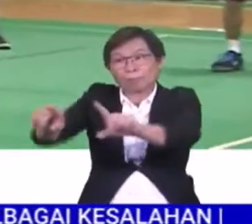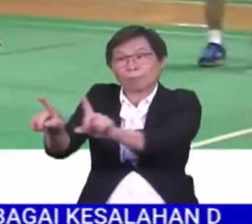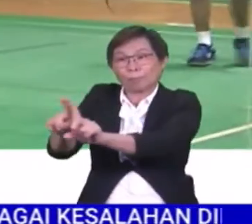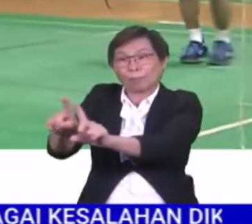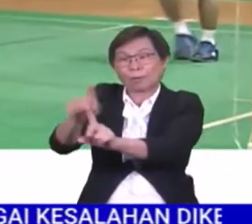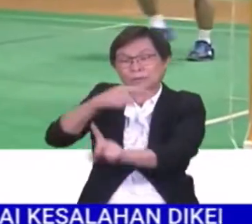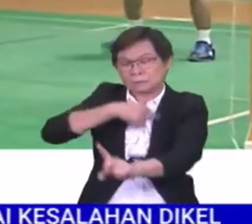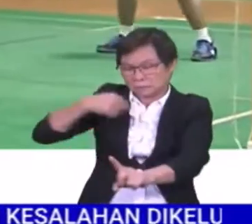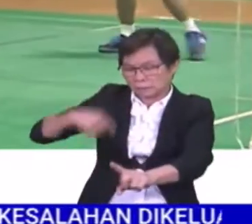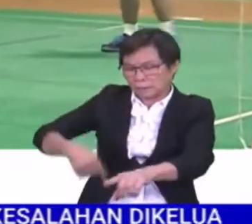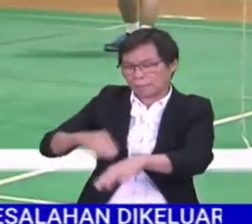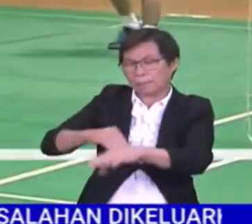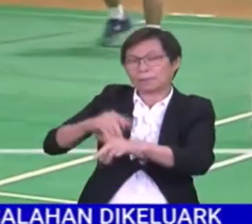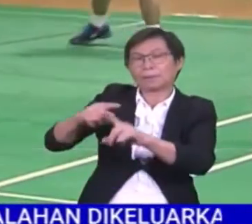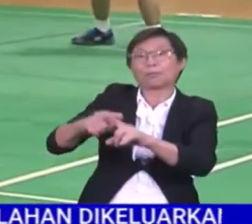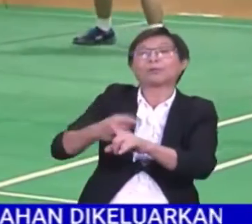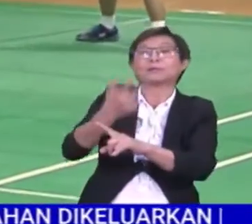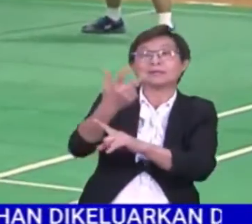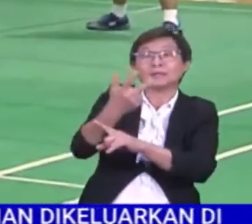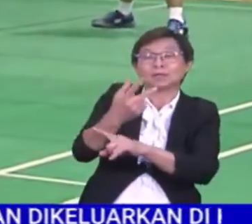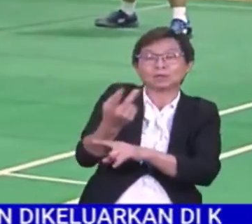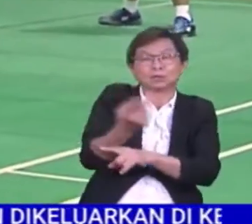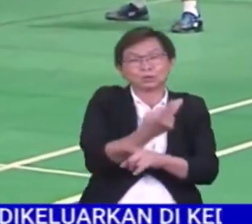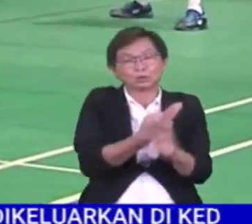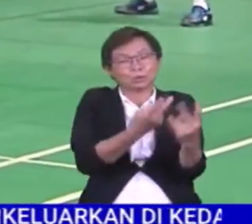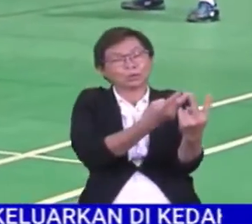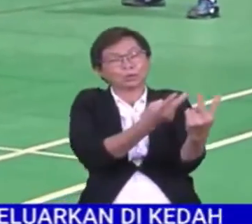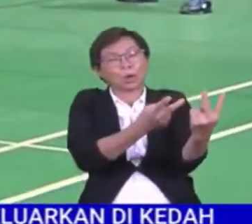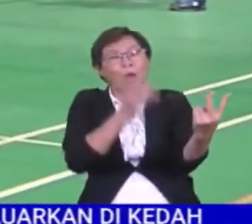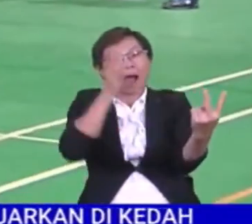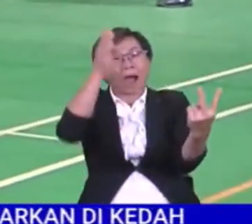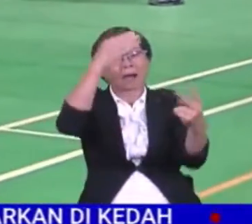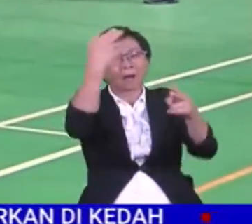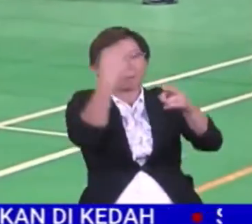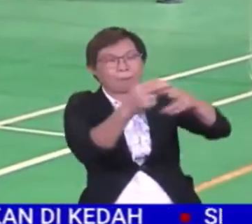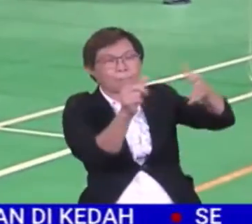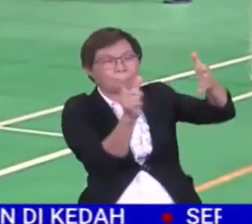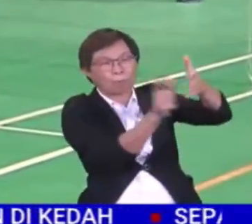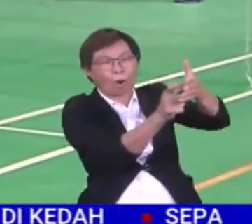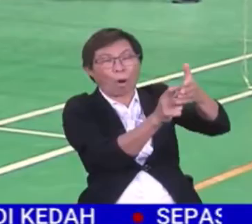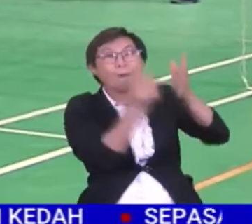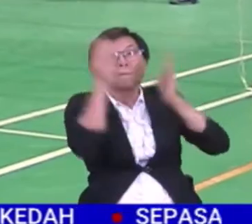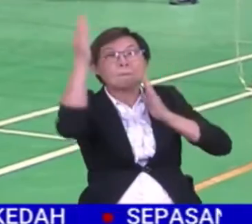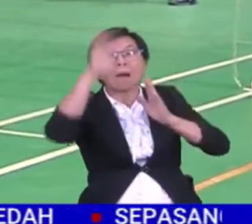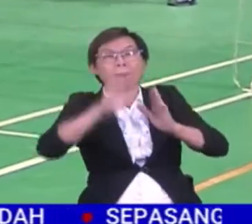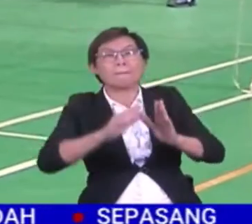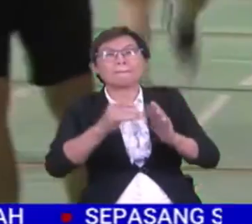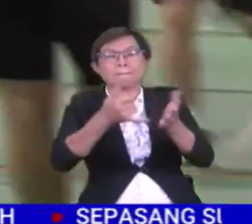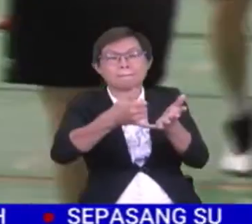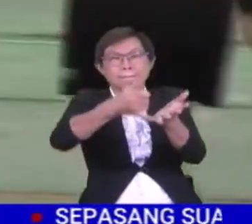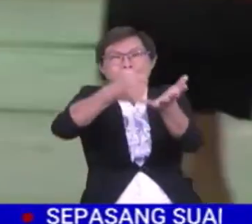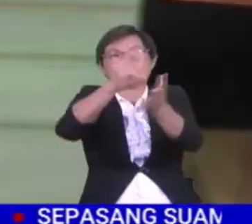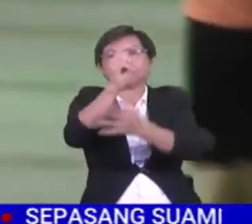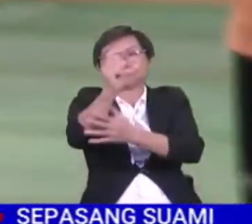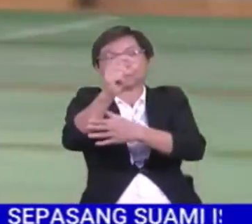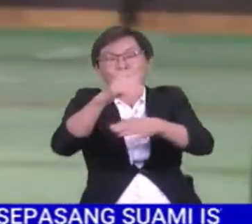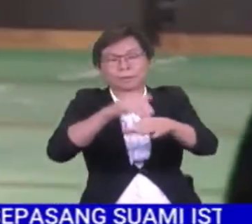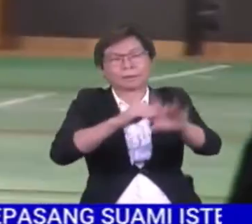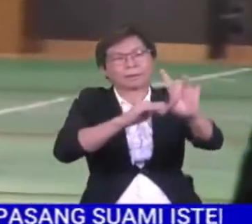gandingan China pada bulan lalu. Mereka disebut-sebut bakal disenarai dalam skuad negara ke Piala Thomas pada 8 Mei depan.